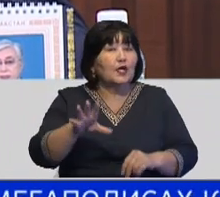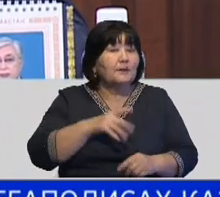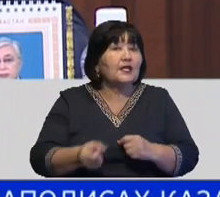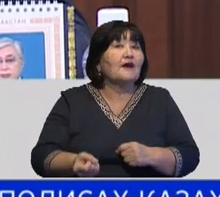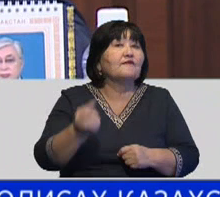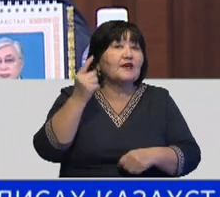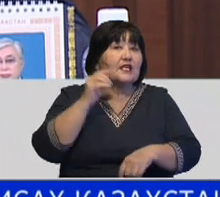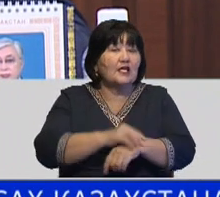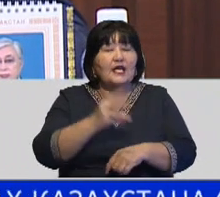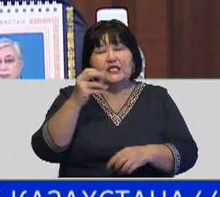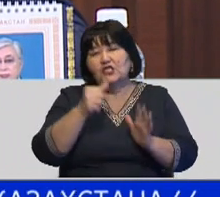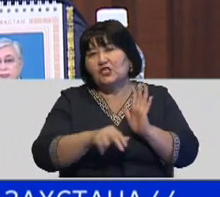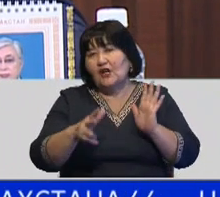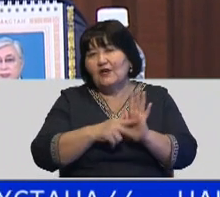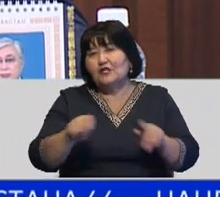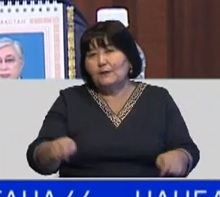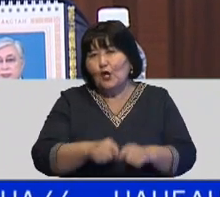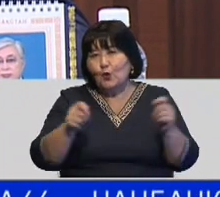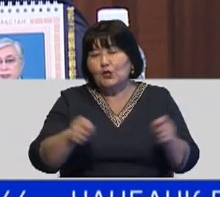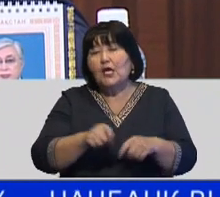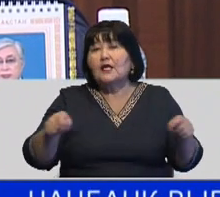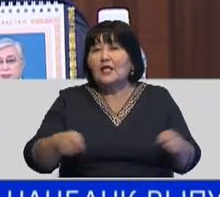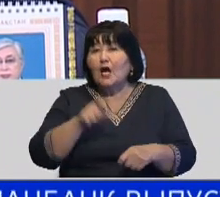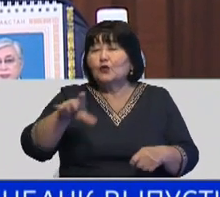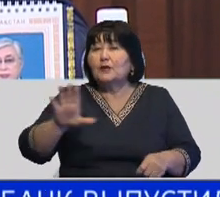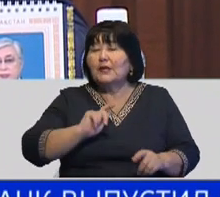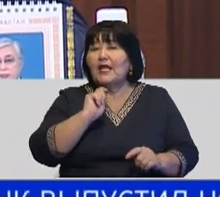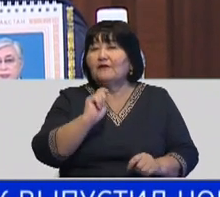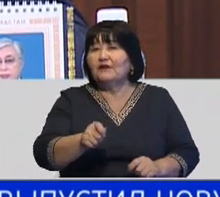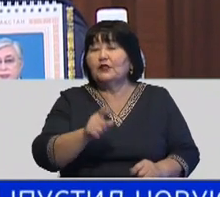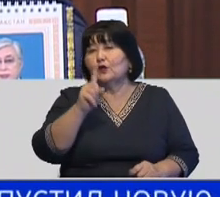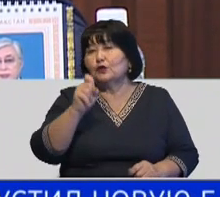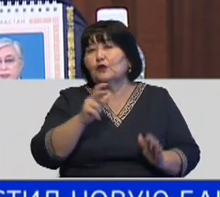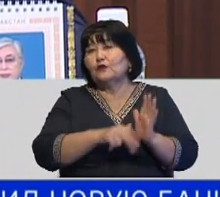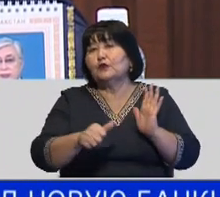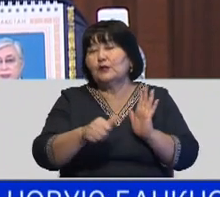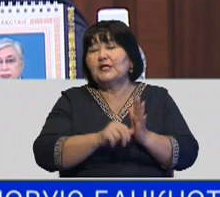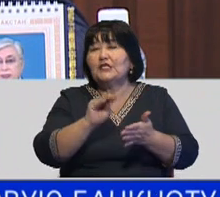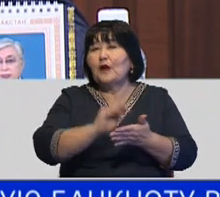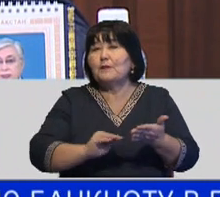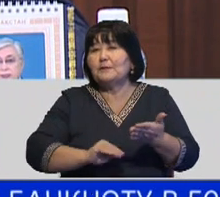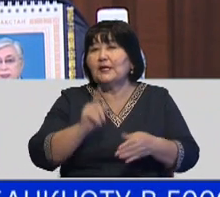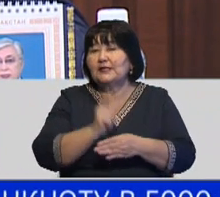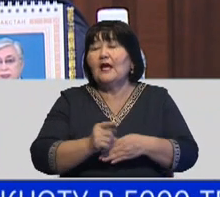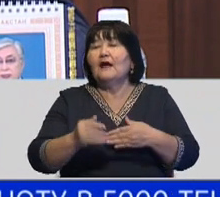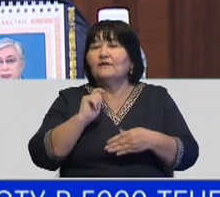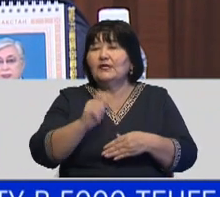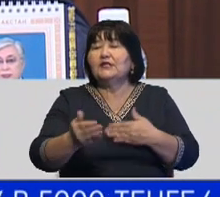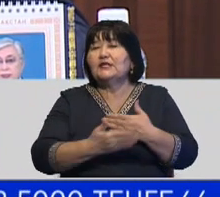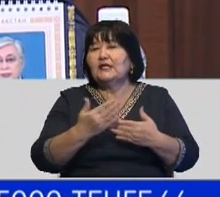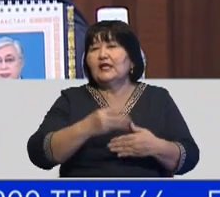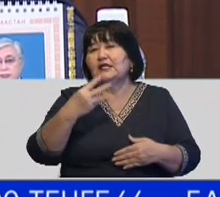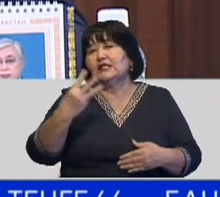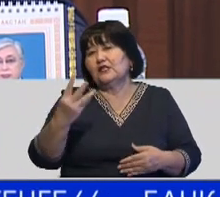выявлено 368 нарушений нарушителям были выданы 186 предписаний вынесены 33